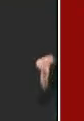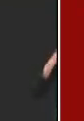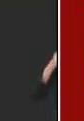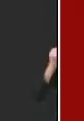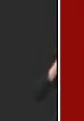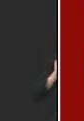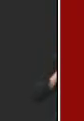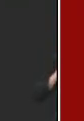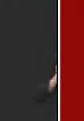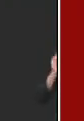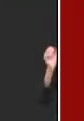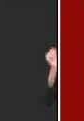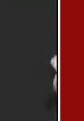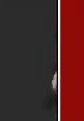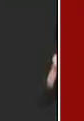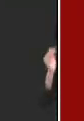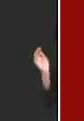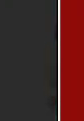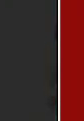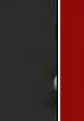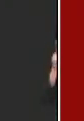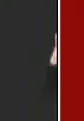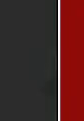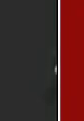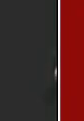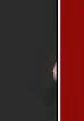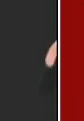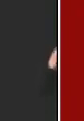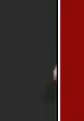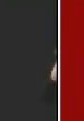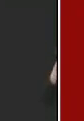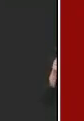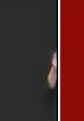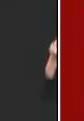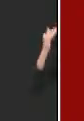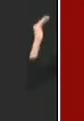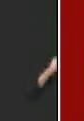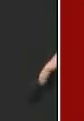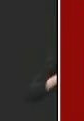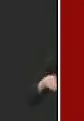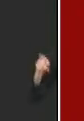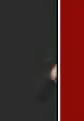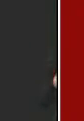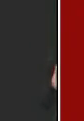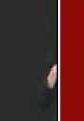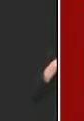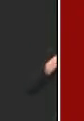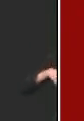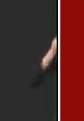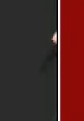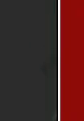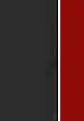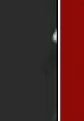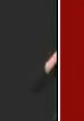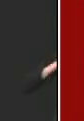soğutmak küçültmek ve dolayısıyla istihdamı azaltmak istiyor Biz Türkiye